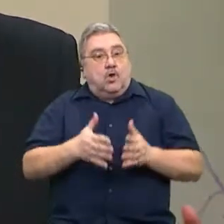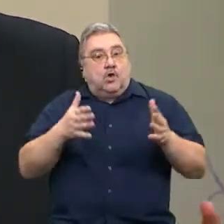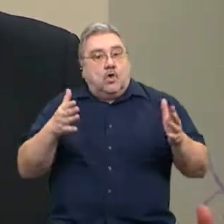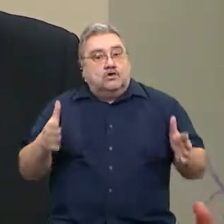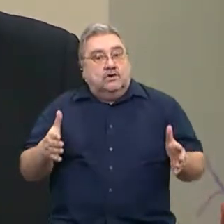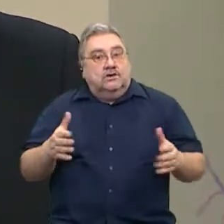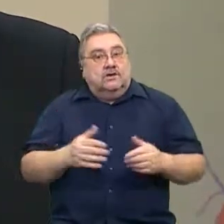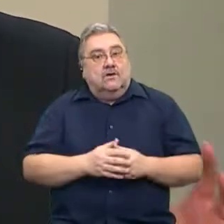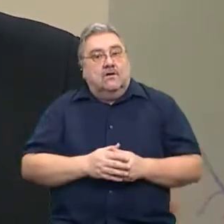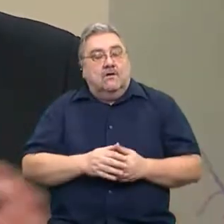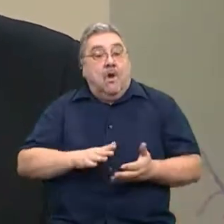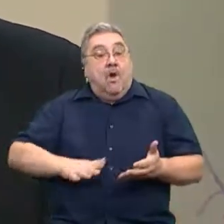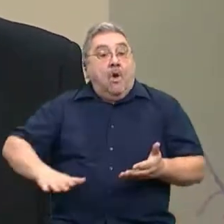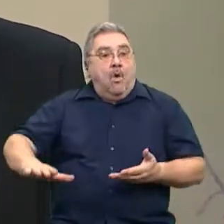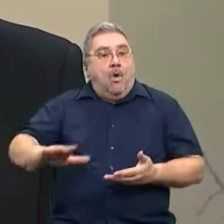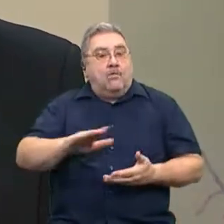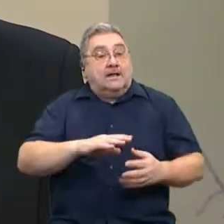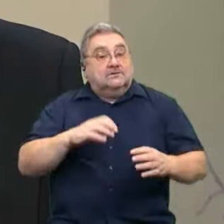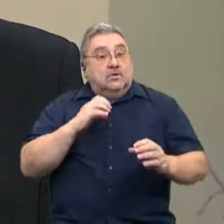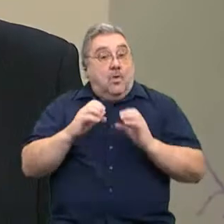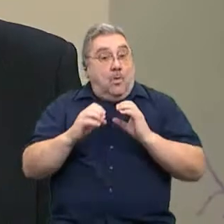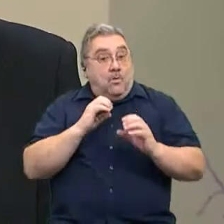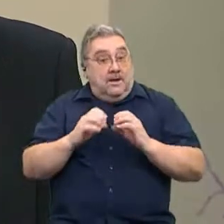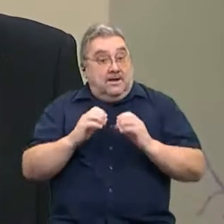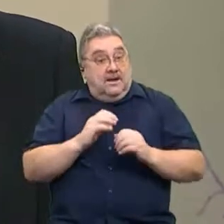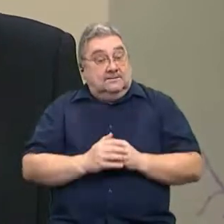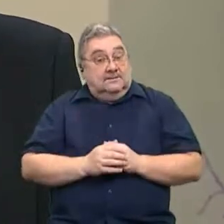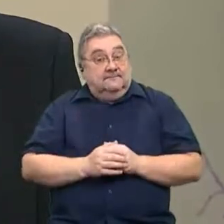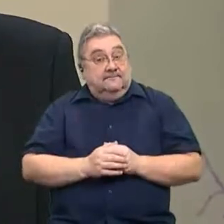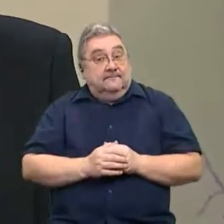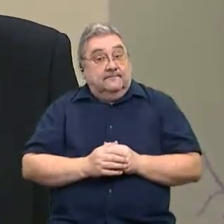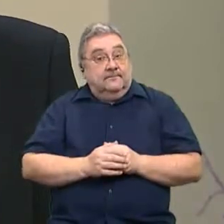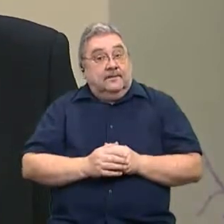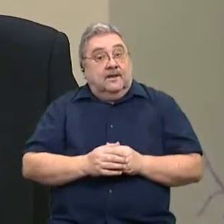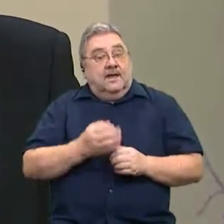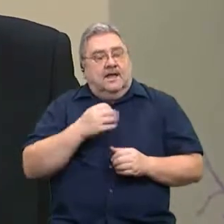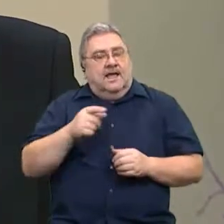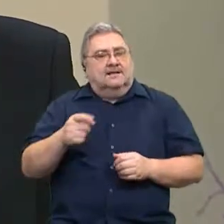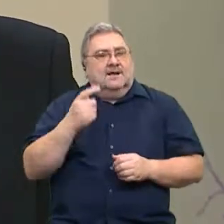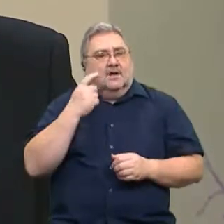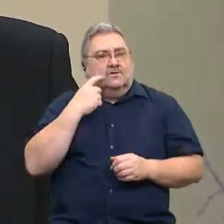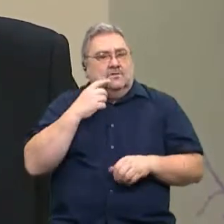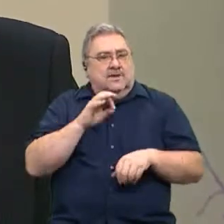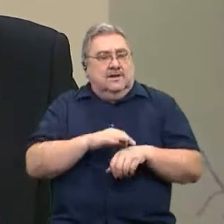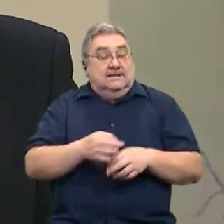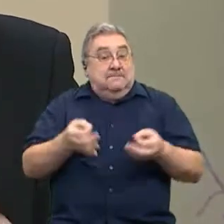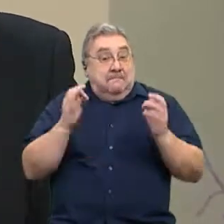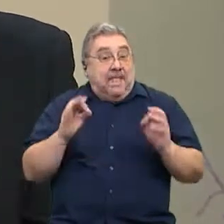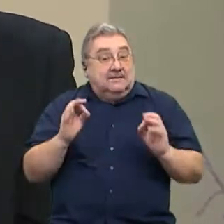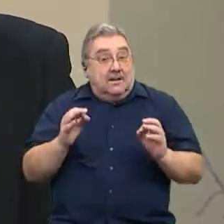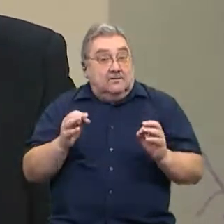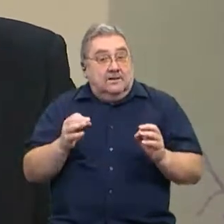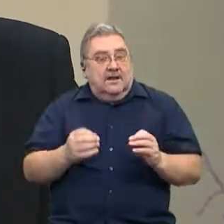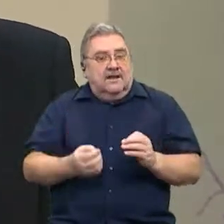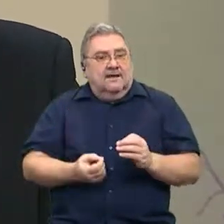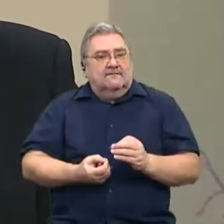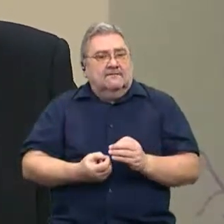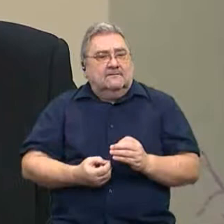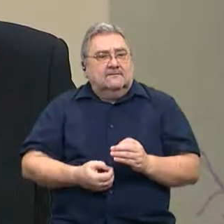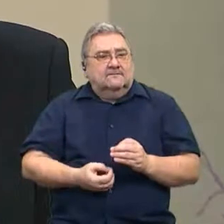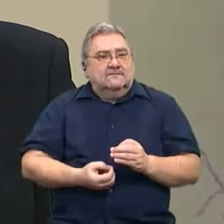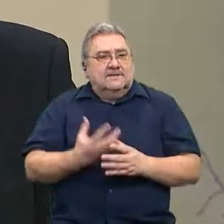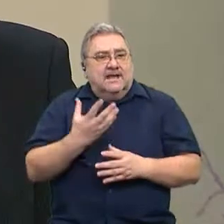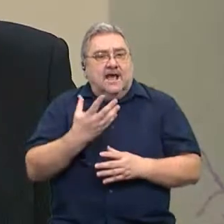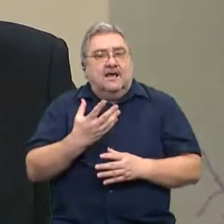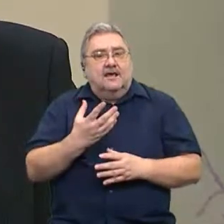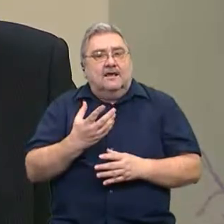svoje oblasti komunikace, protože jak se ta stomatologie neustále specializuje, tak vznikají uprostřed